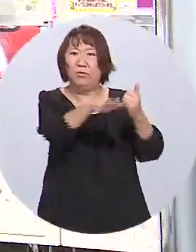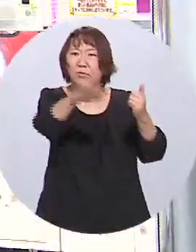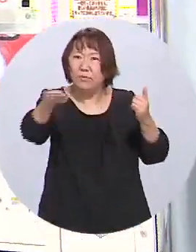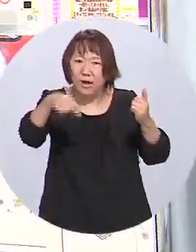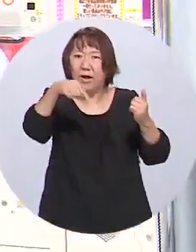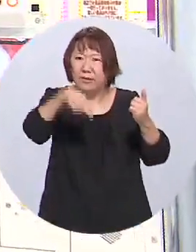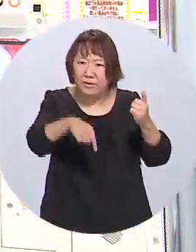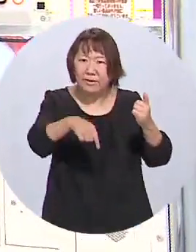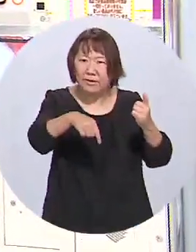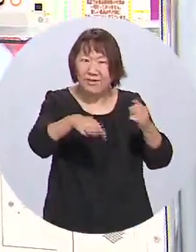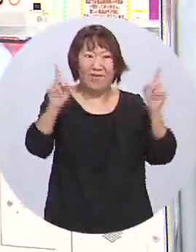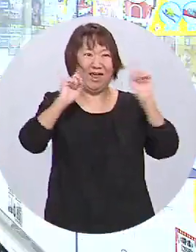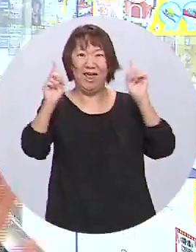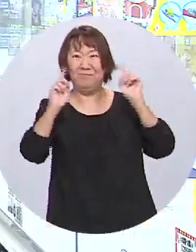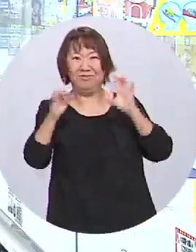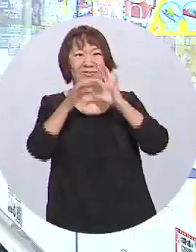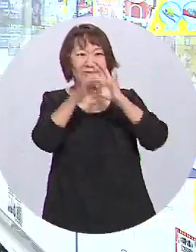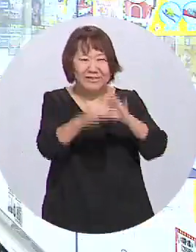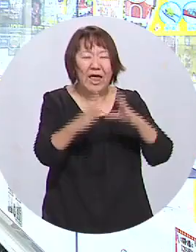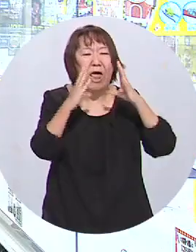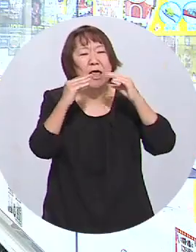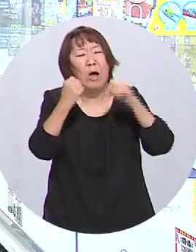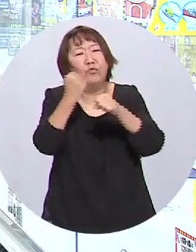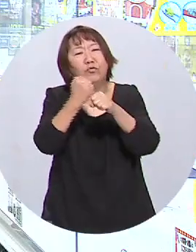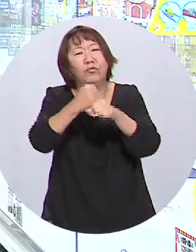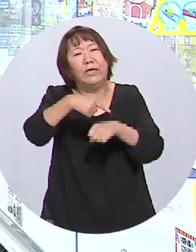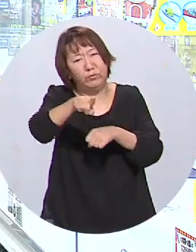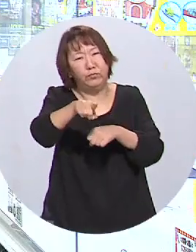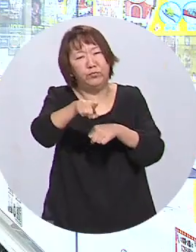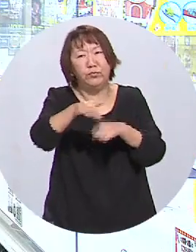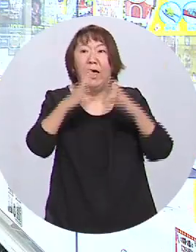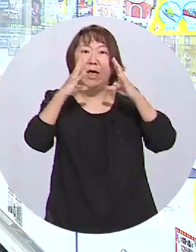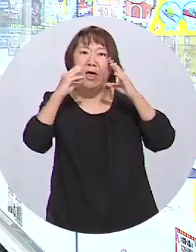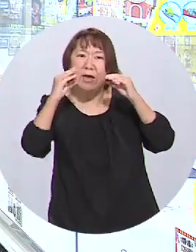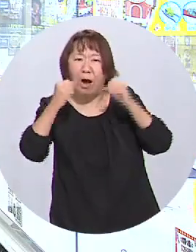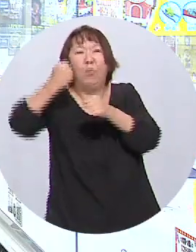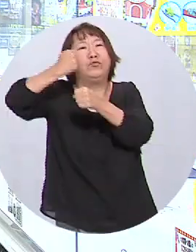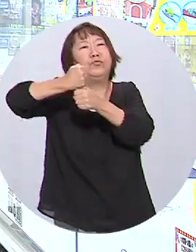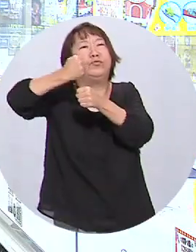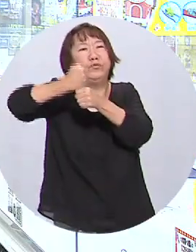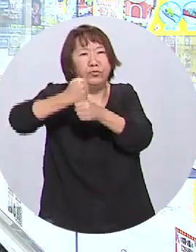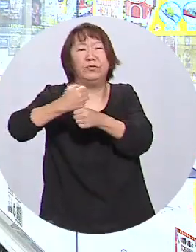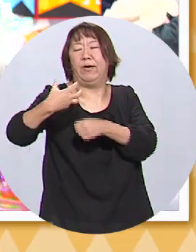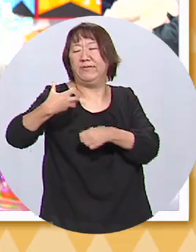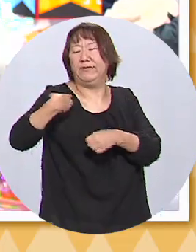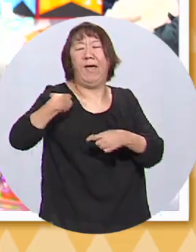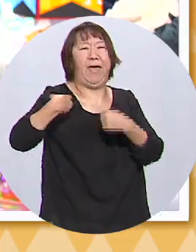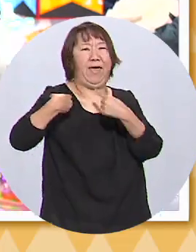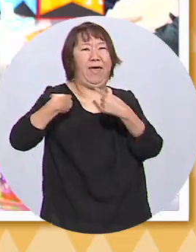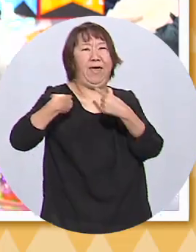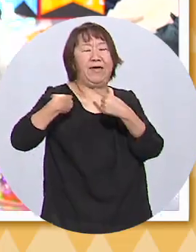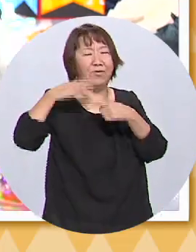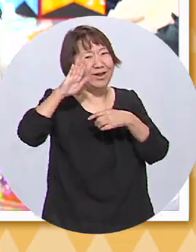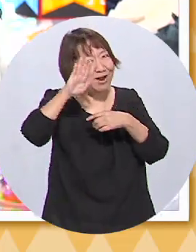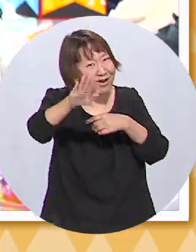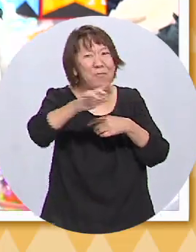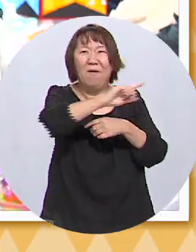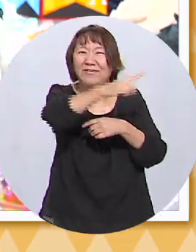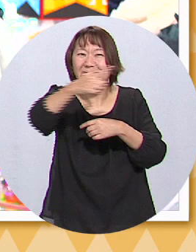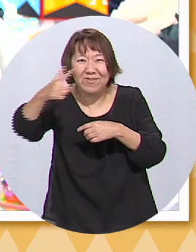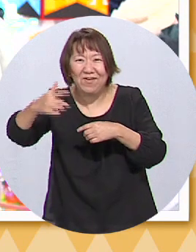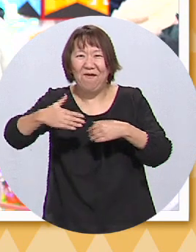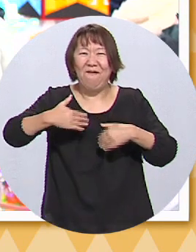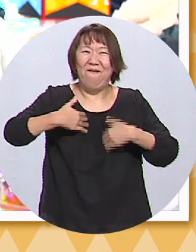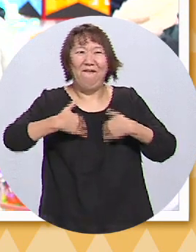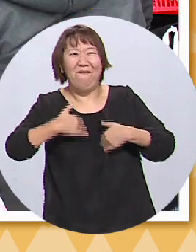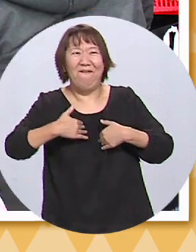にクレーンゲームを通じて笑顔をたくさん作っていく、まあ、笑顔創造業ということが私たちの使命なので、これからもいろんなことをワクワ